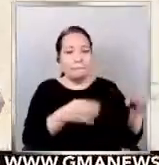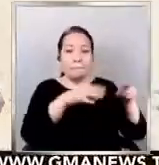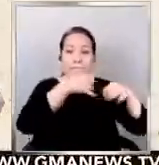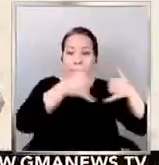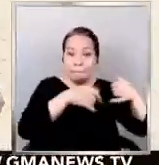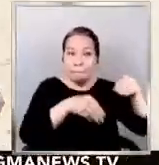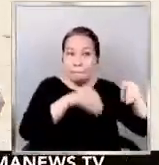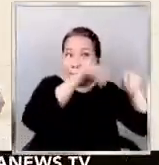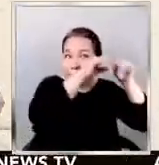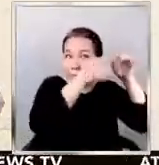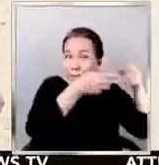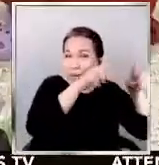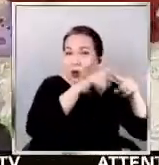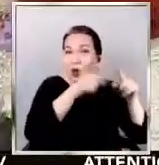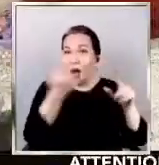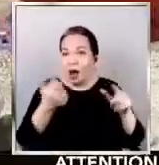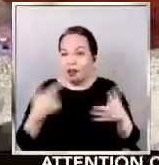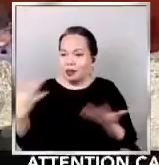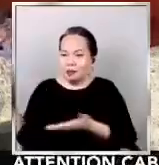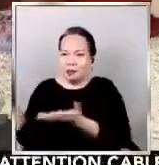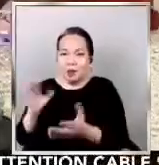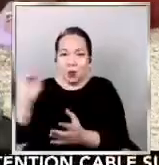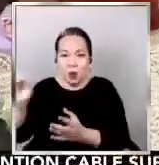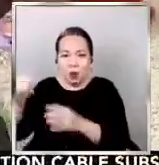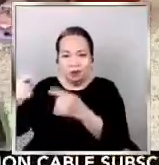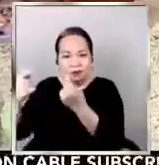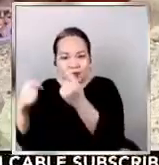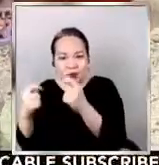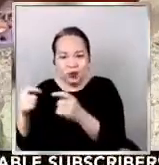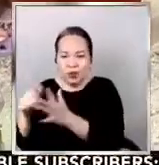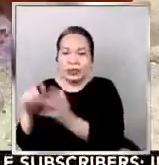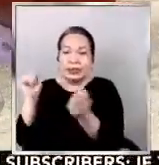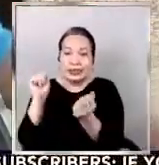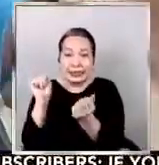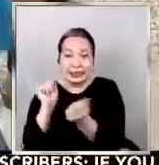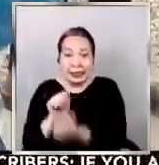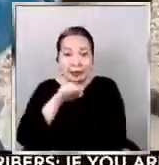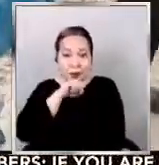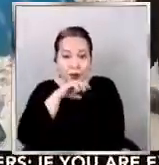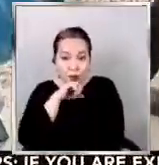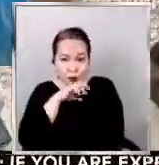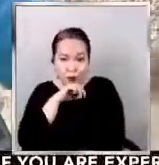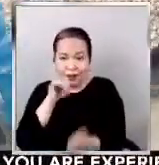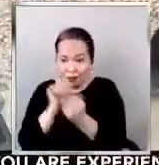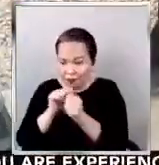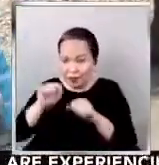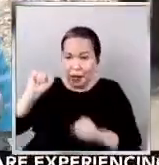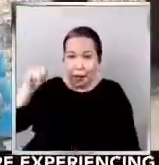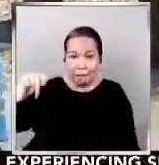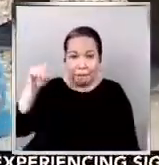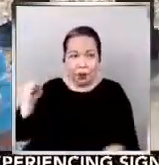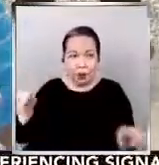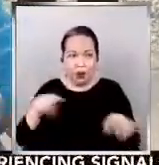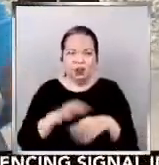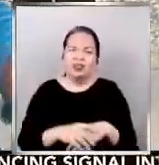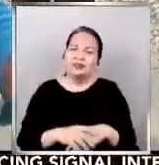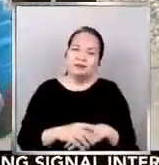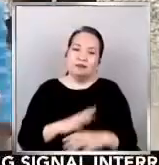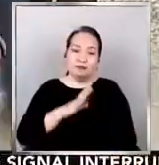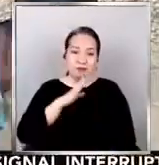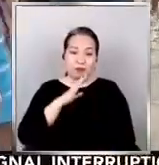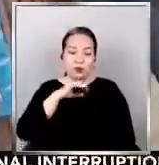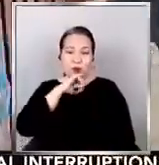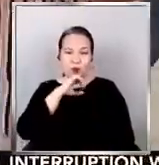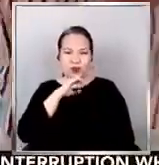mga nagdala ng laruan. Kasama si Lola sa mga nagpasyal ng mga apo rito. Lagi lang mo sa bahay, para medyo